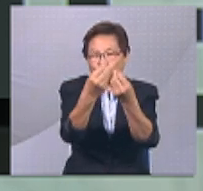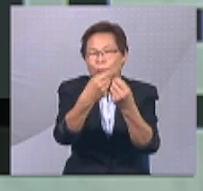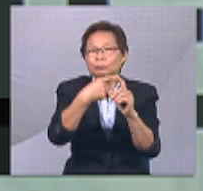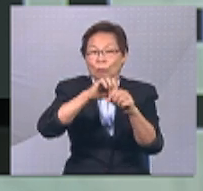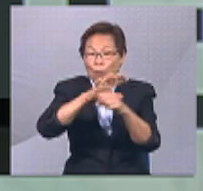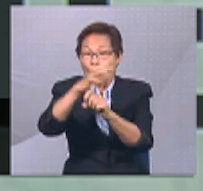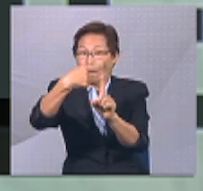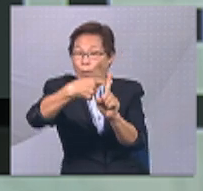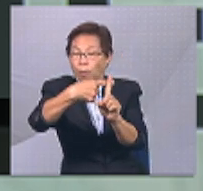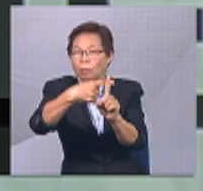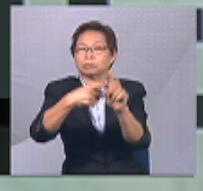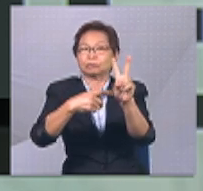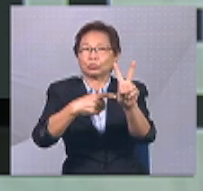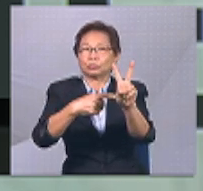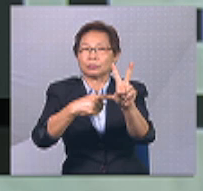positif ialah